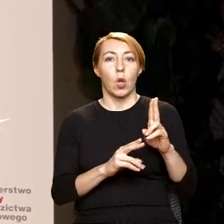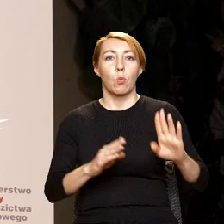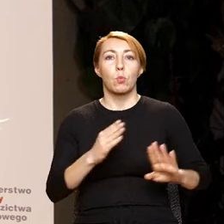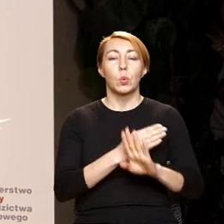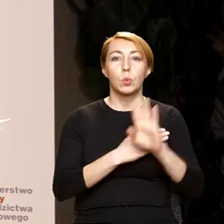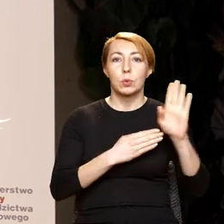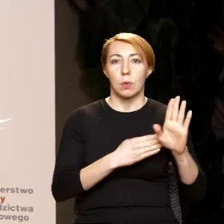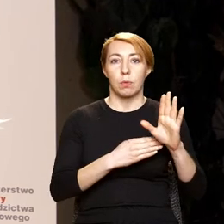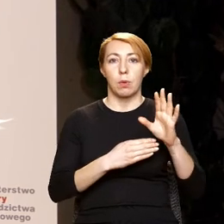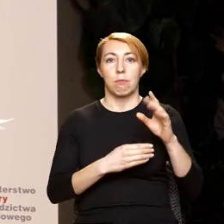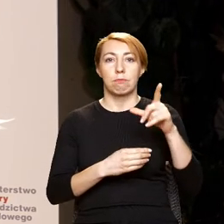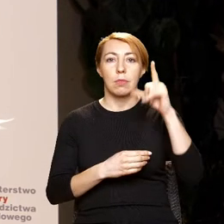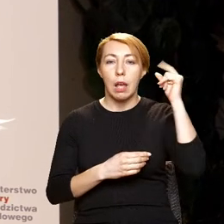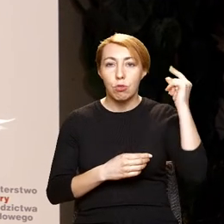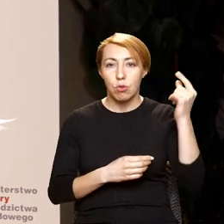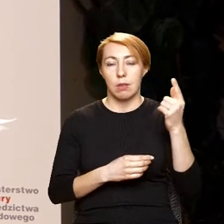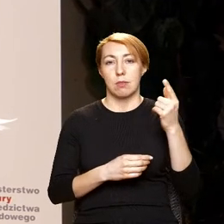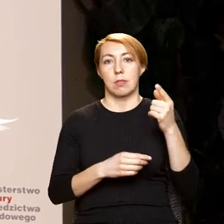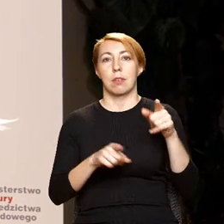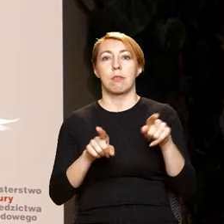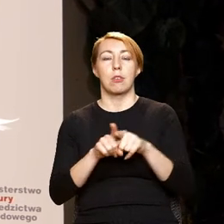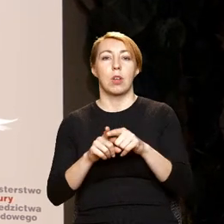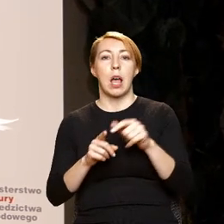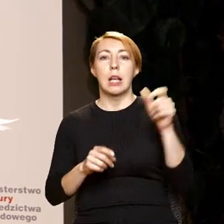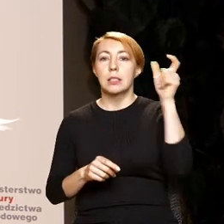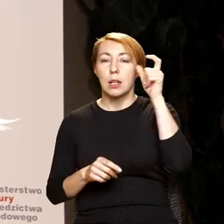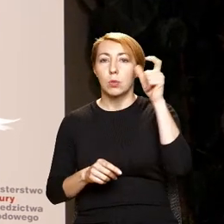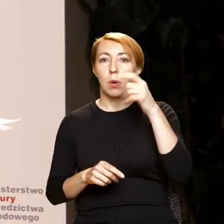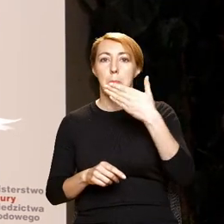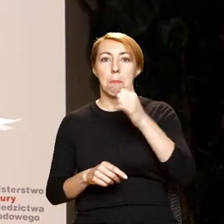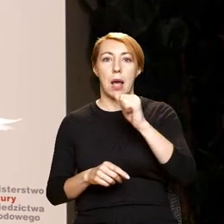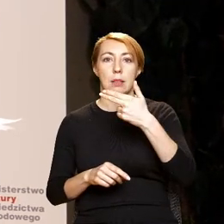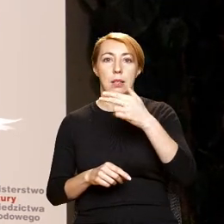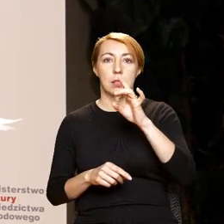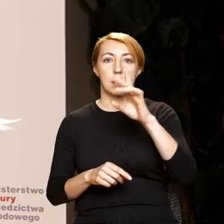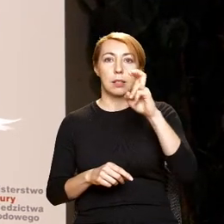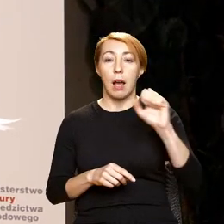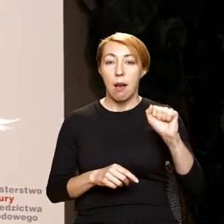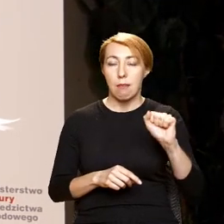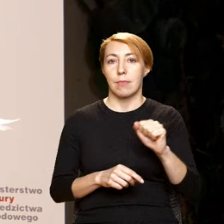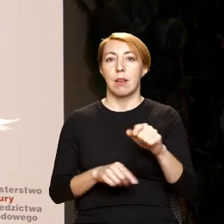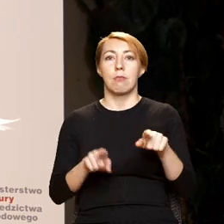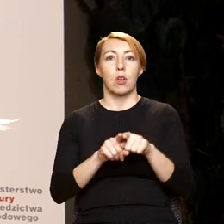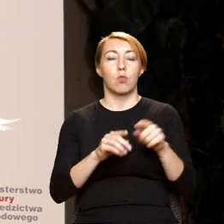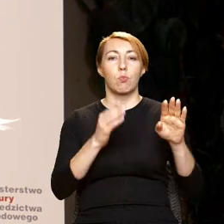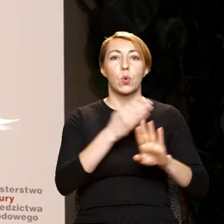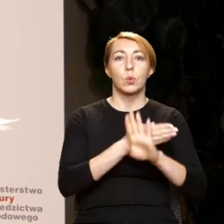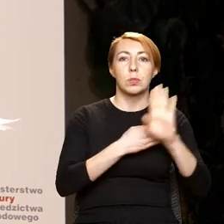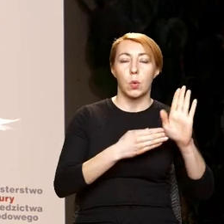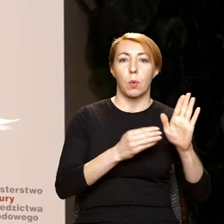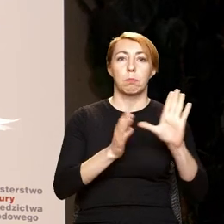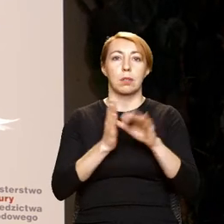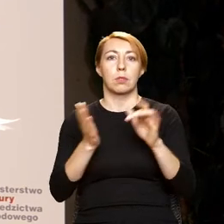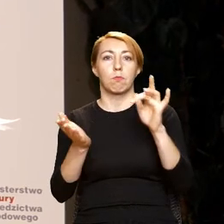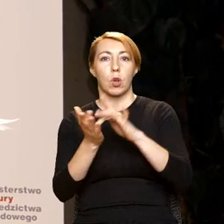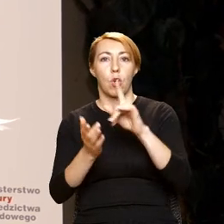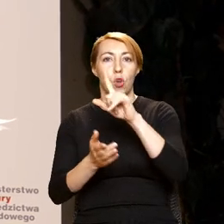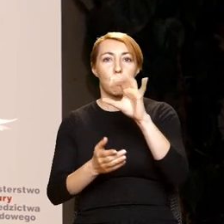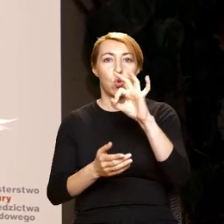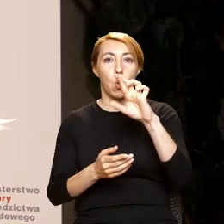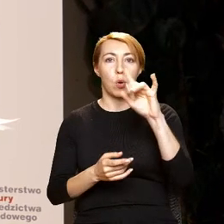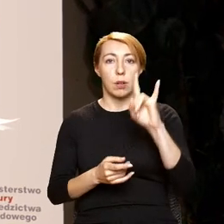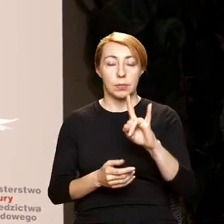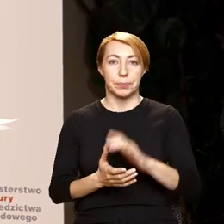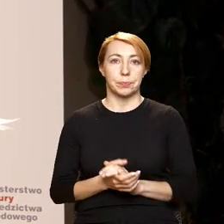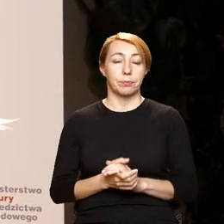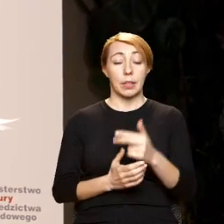Muzeum Tatrzańskie, Centrum Manga, to obecnie Muzeum Manga i Muzeum Miejskie w Żorach.